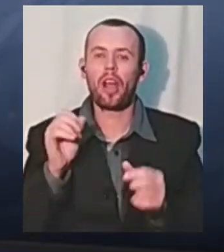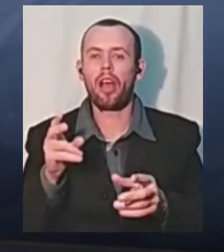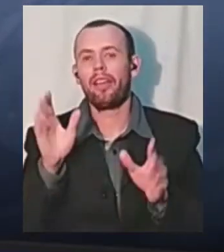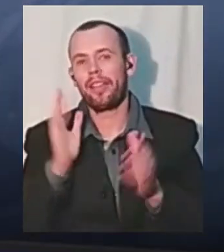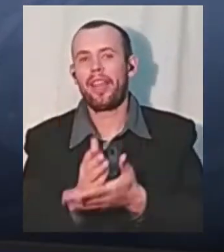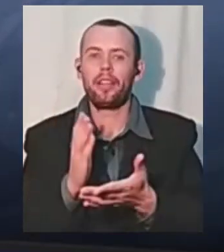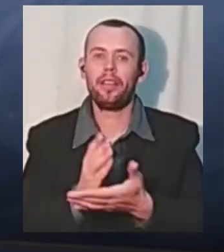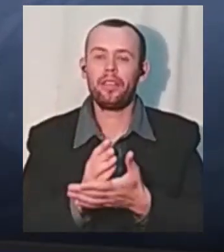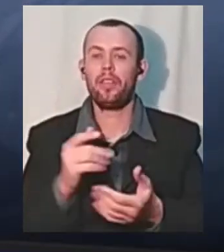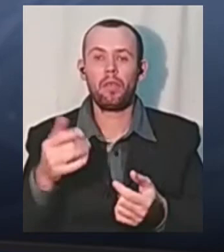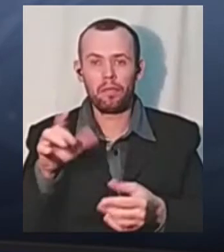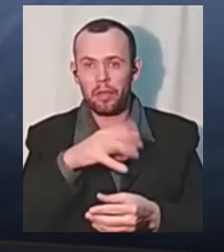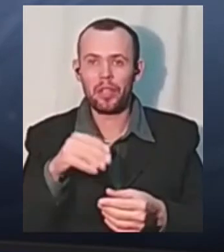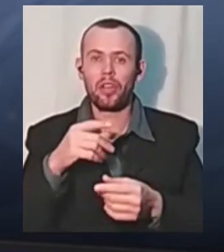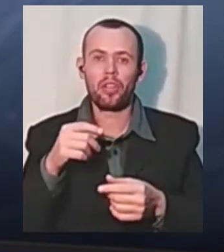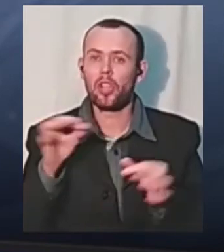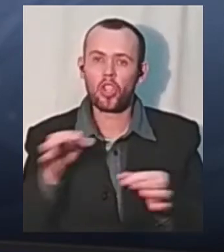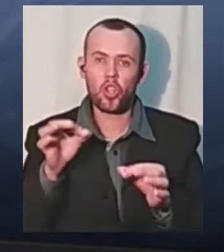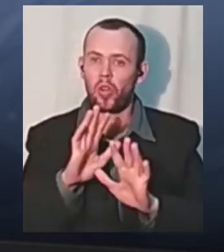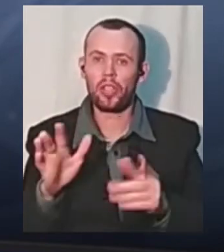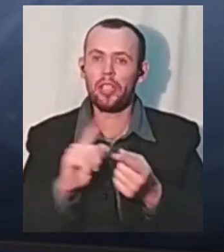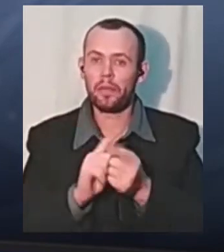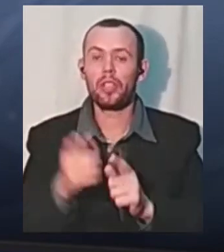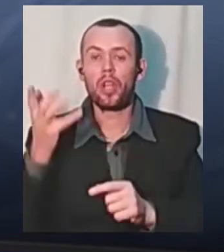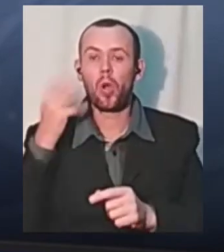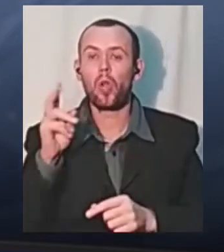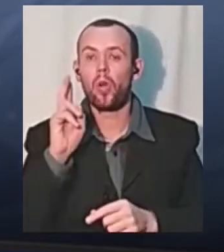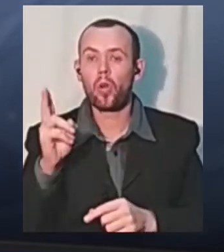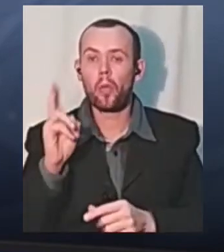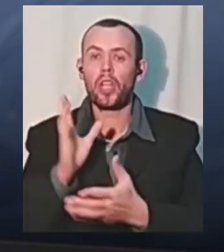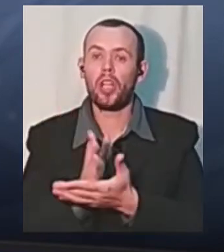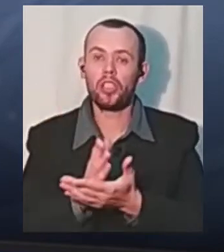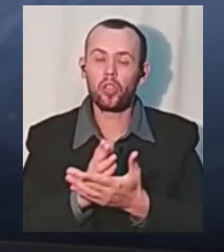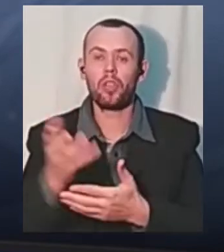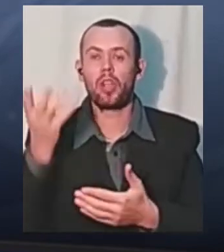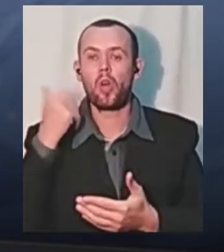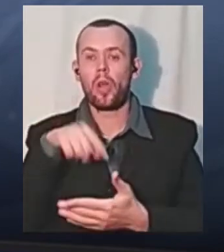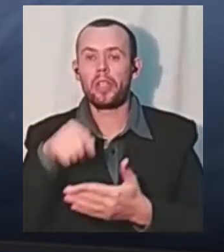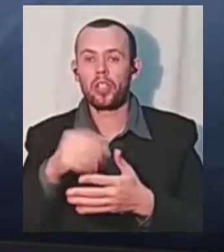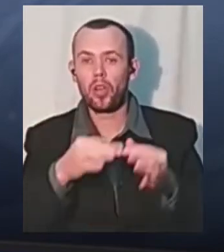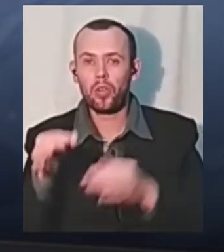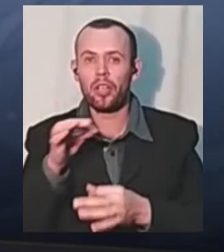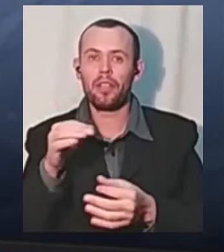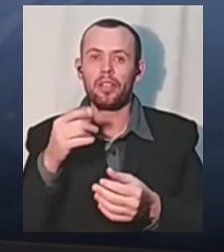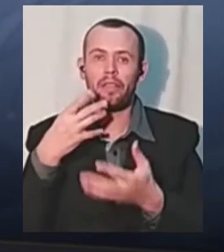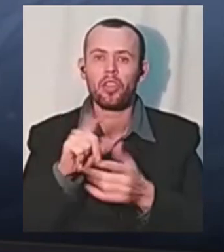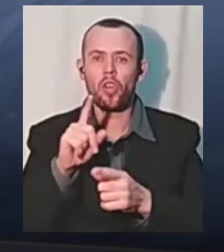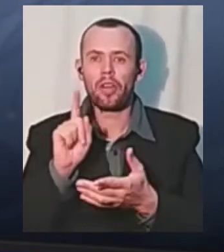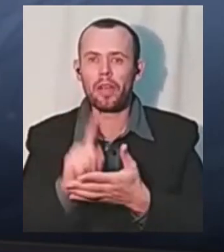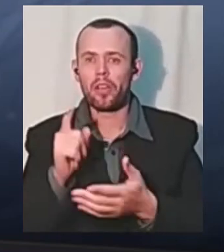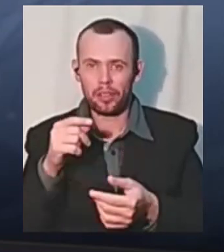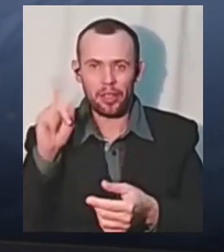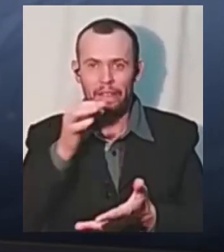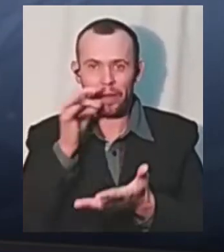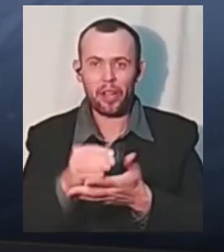в місті, в країні нічого не зміниться. Коли комунальні служби, коли міська рада розуміє свою, що вона має нести відповідальність за такі